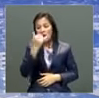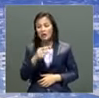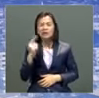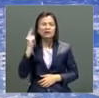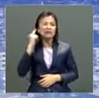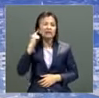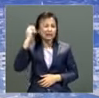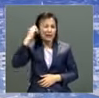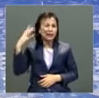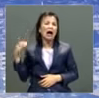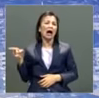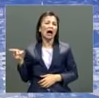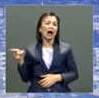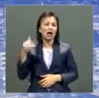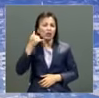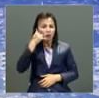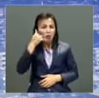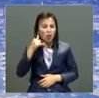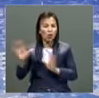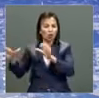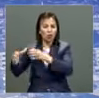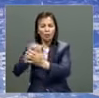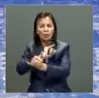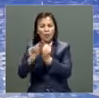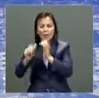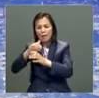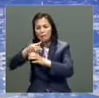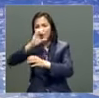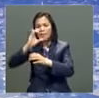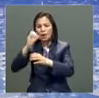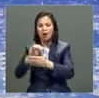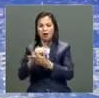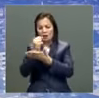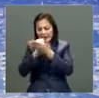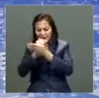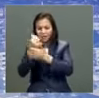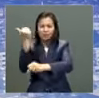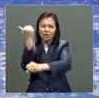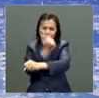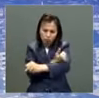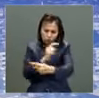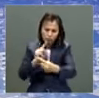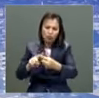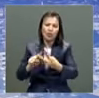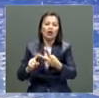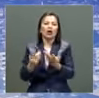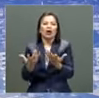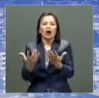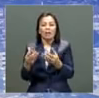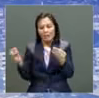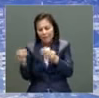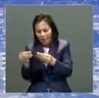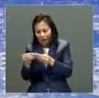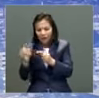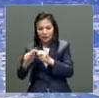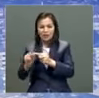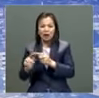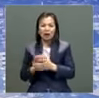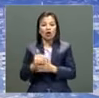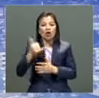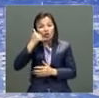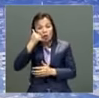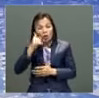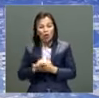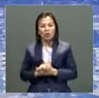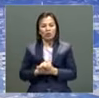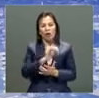เสียงดังนะพวกนี้ชุมนุมกันนะดื่มเสพนะครับเล่นพนันนะ เตือนกันอย่างนี้แล้วก็เลยทำให้เกิดการเก็บ